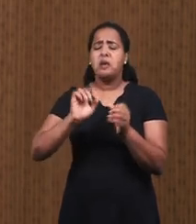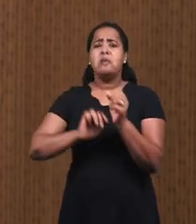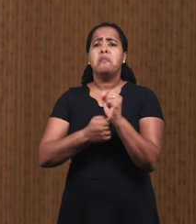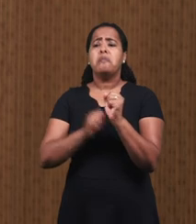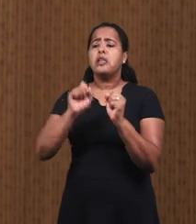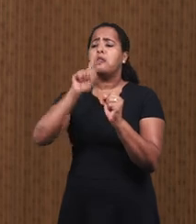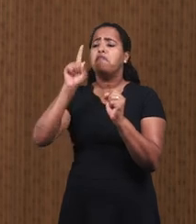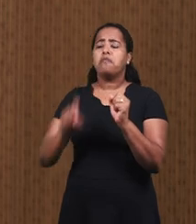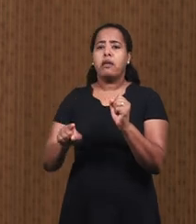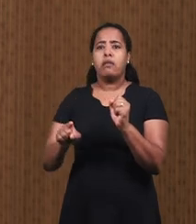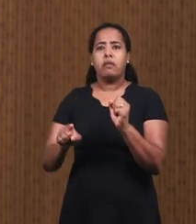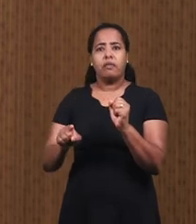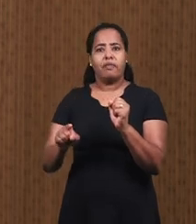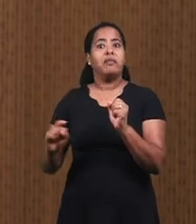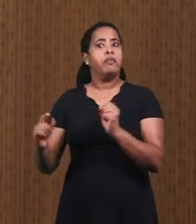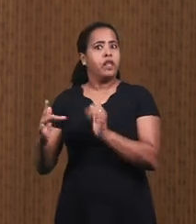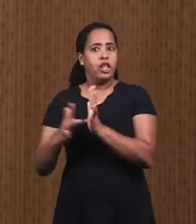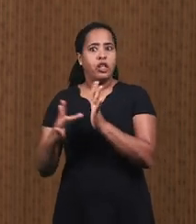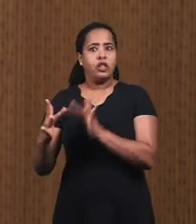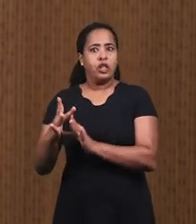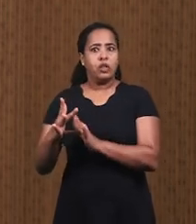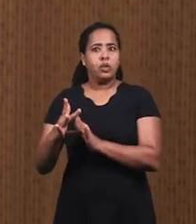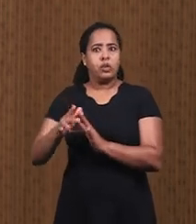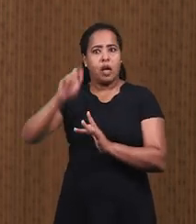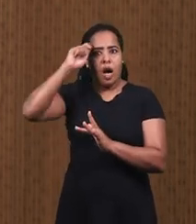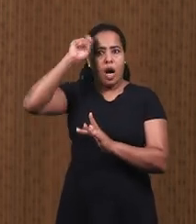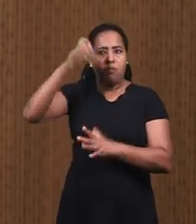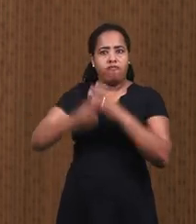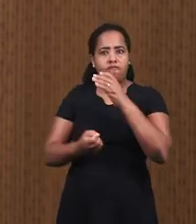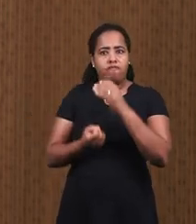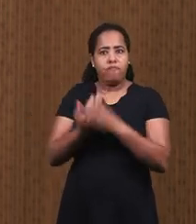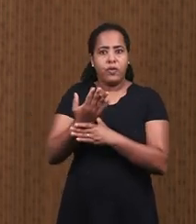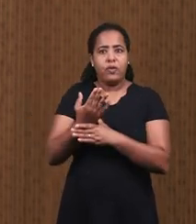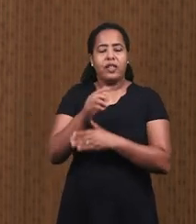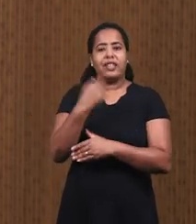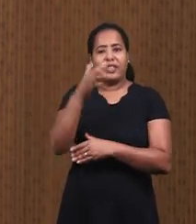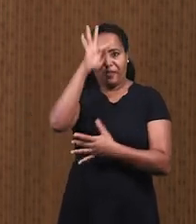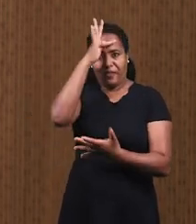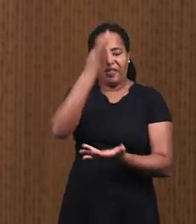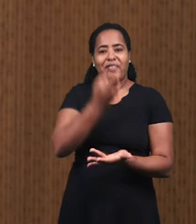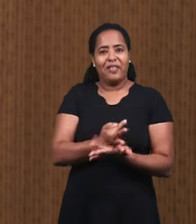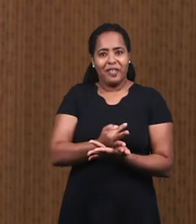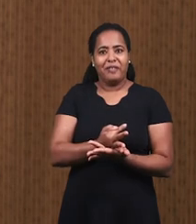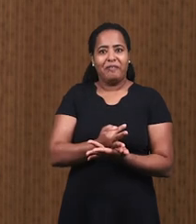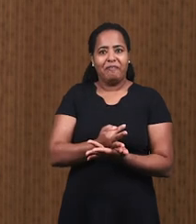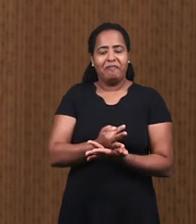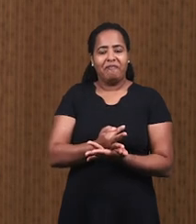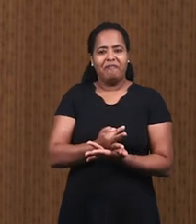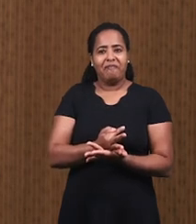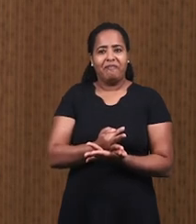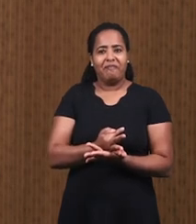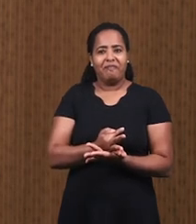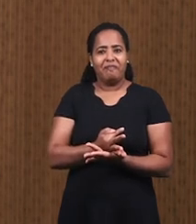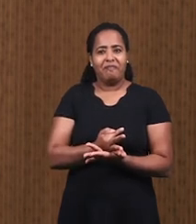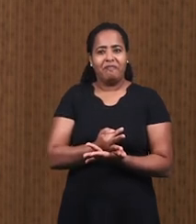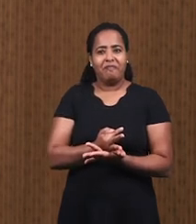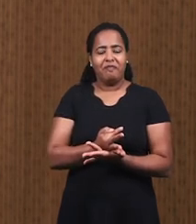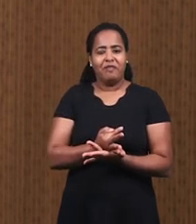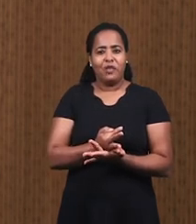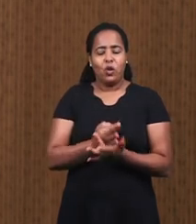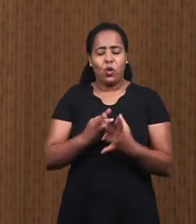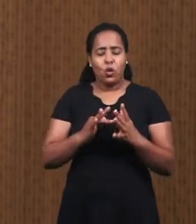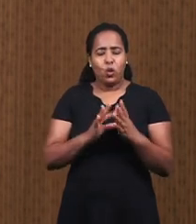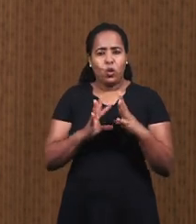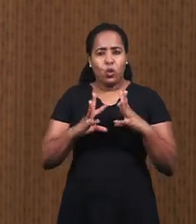connaît le mystère. Le mystère, c'est Jésus, auteur et consommateur de notre foi. Donc, tout